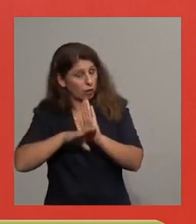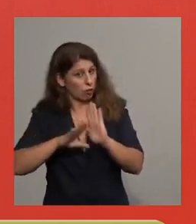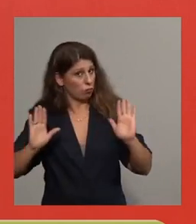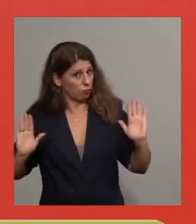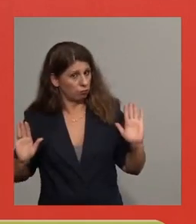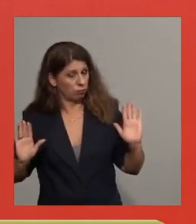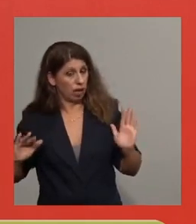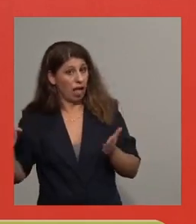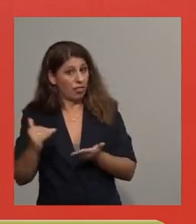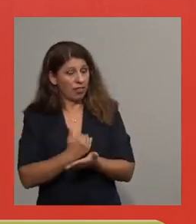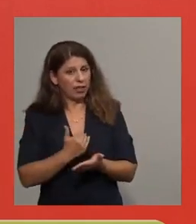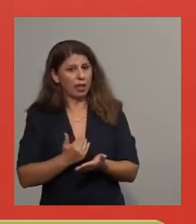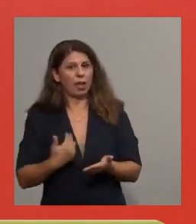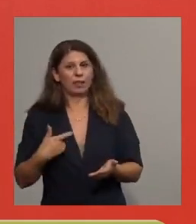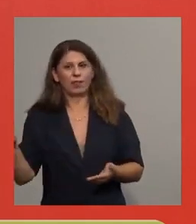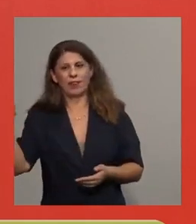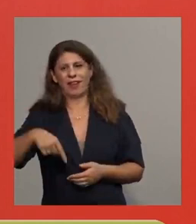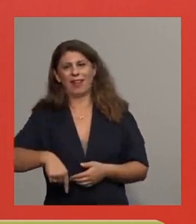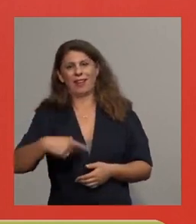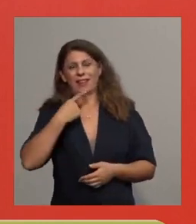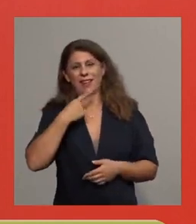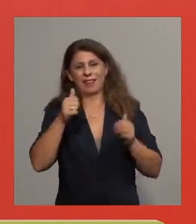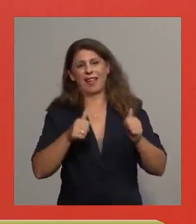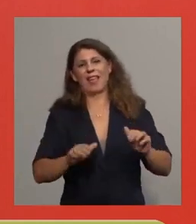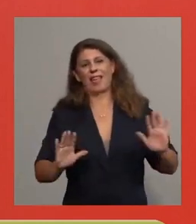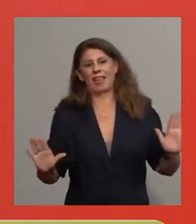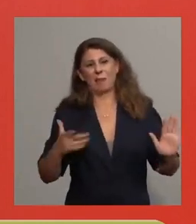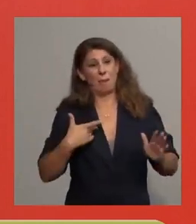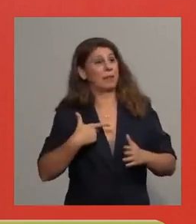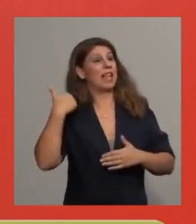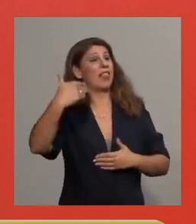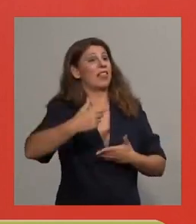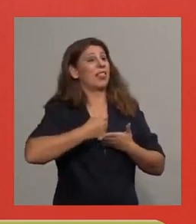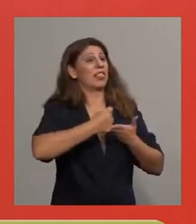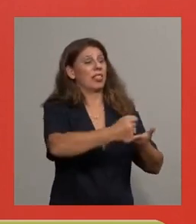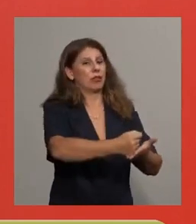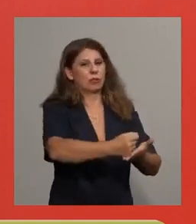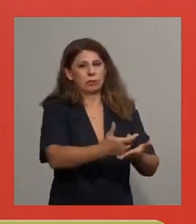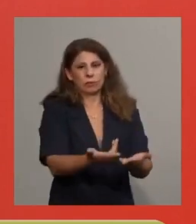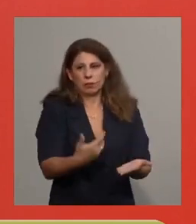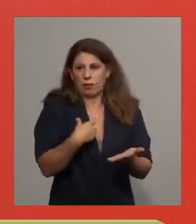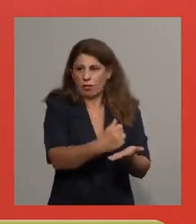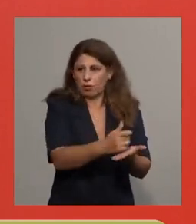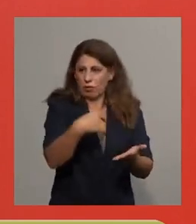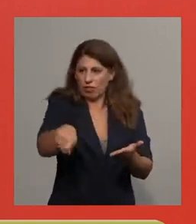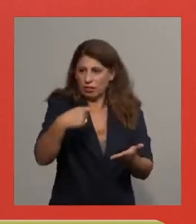πλέον αδικία, έρχεται και αναφέρεται σε κάποιες παροχές. Τι άλλο να πει κανείς